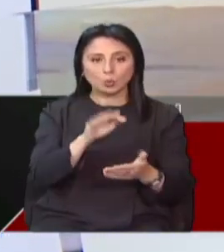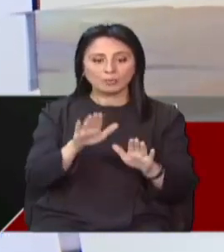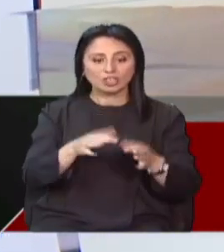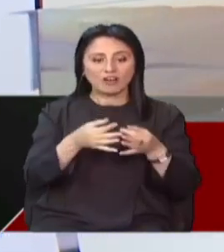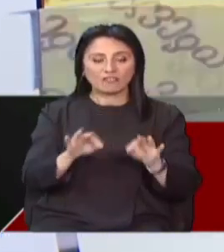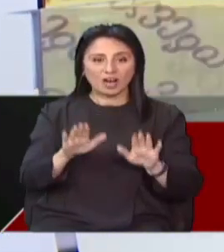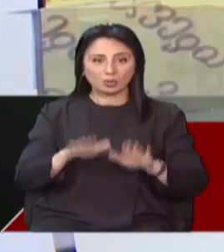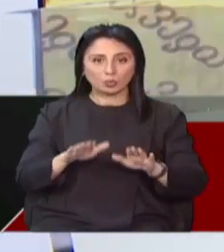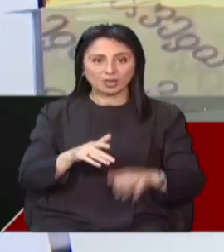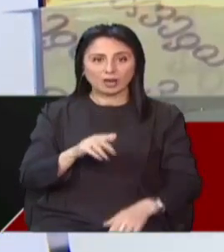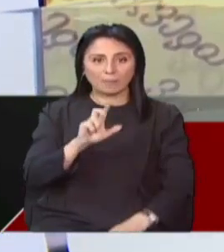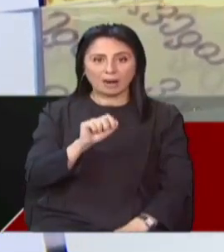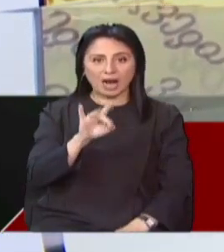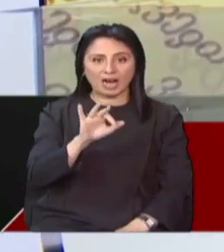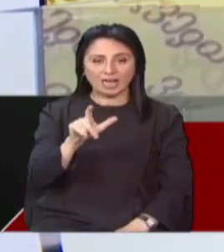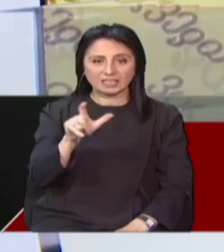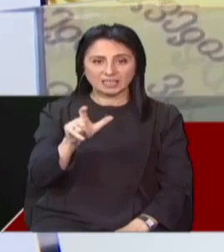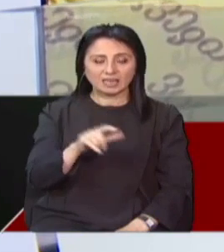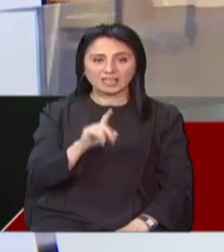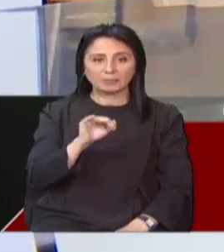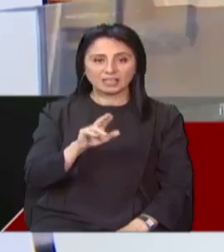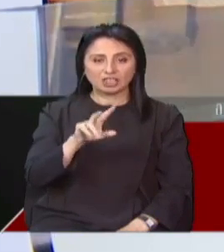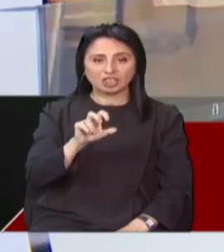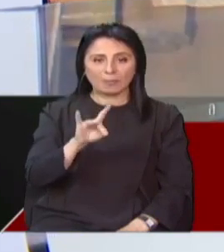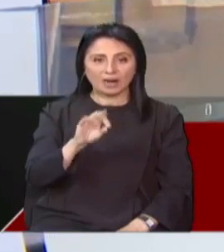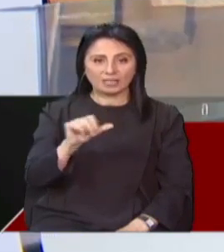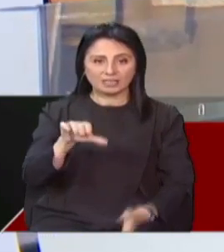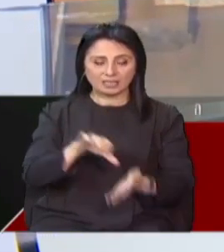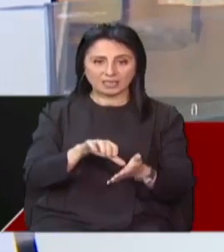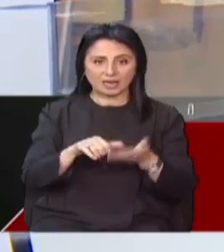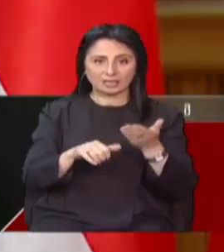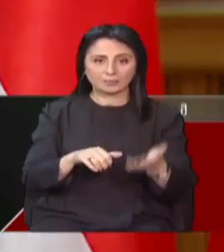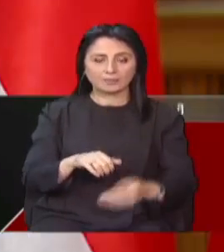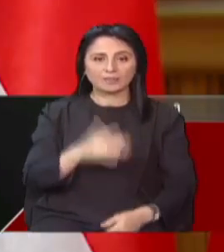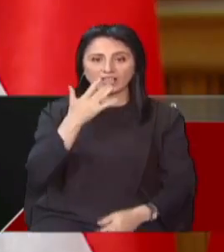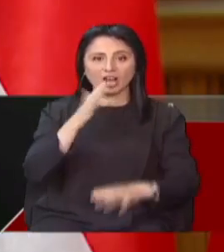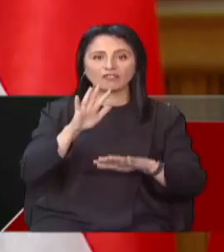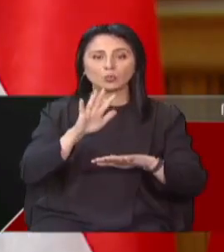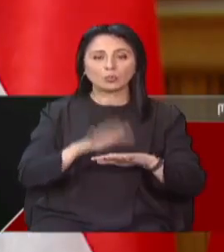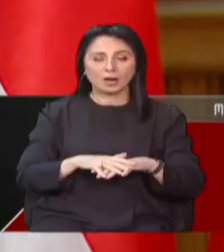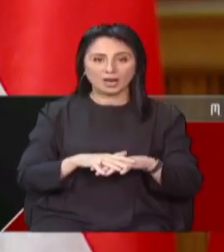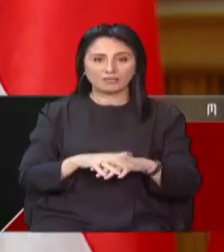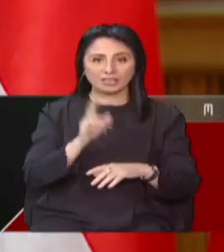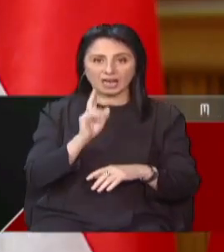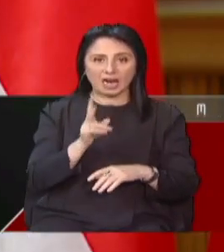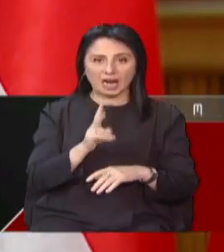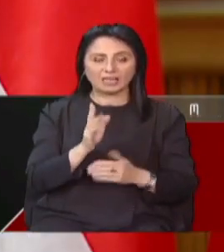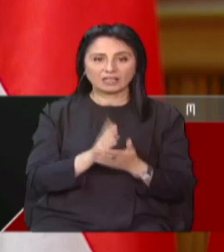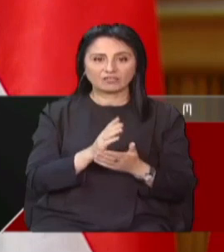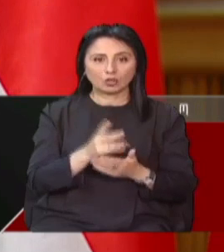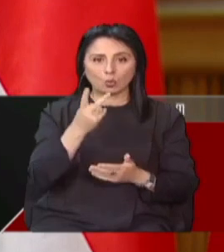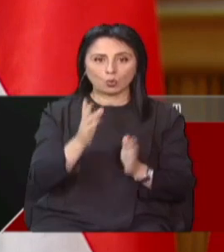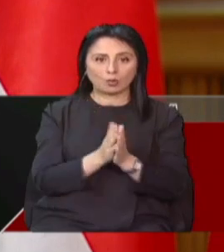vakantur pozitsiebze giorgi bakradze da dimitri japaridze tsaradgina Eronul Bank este candidat exact